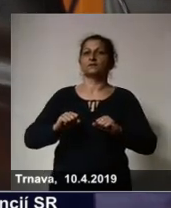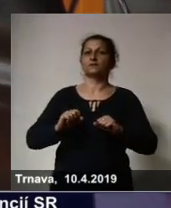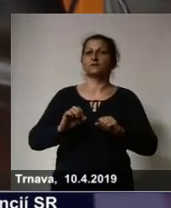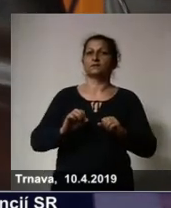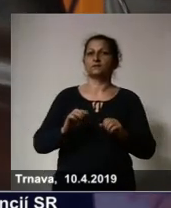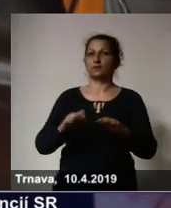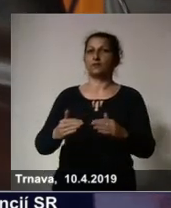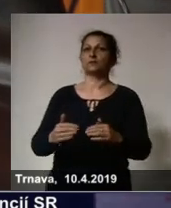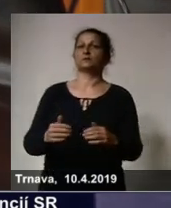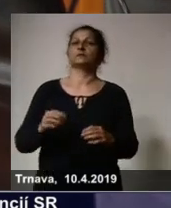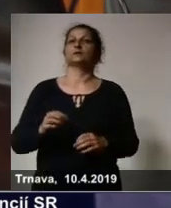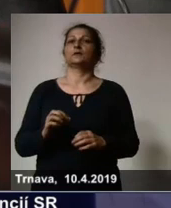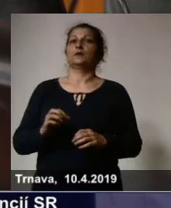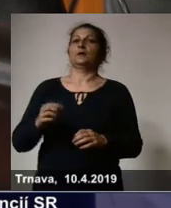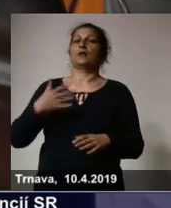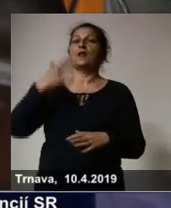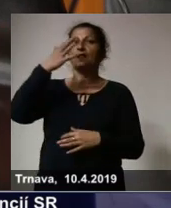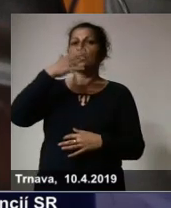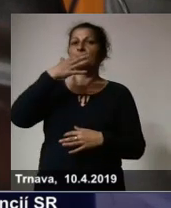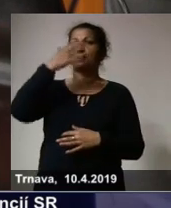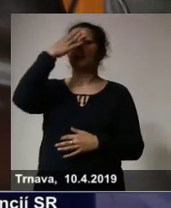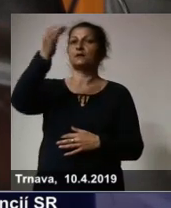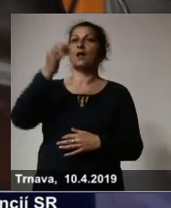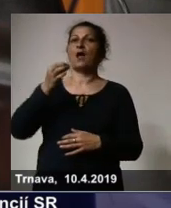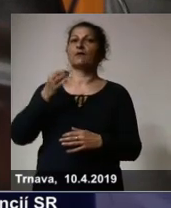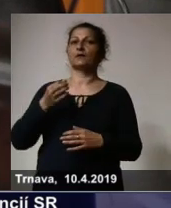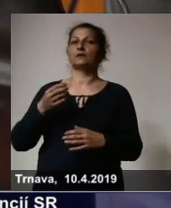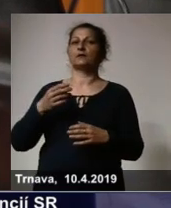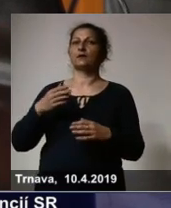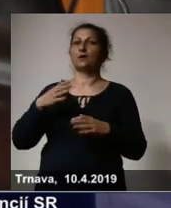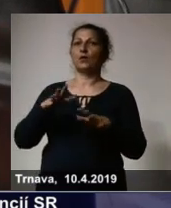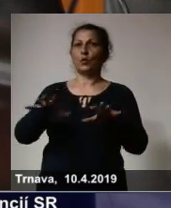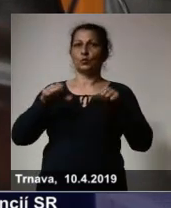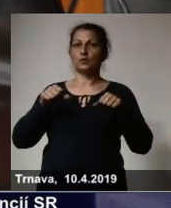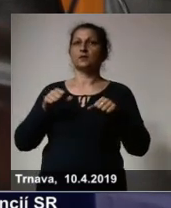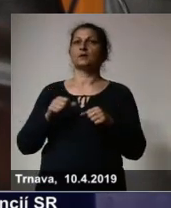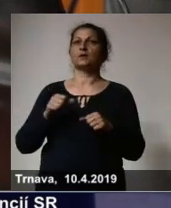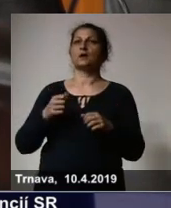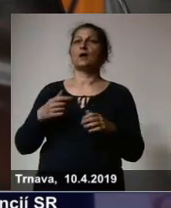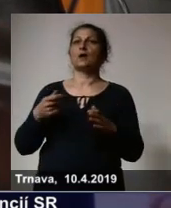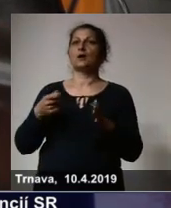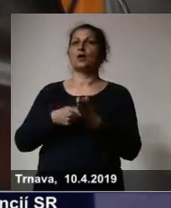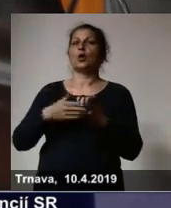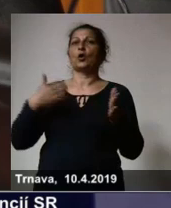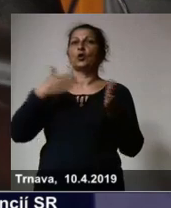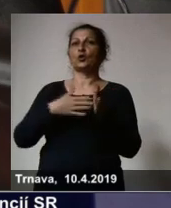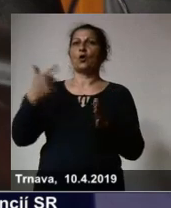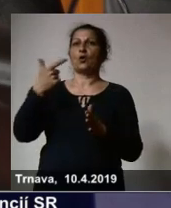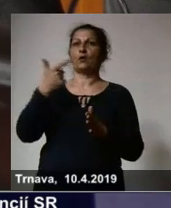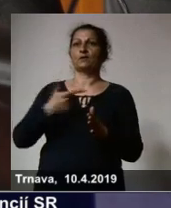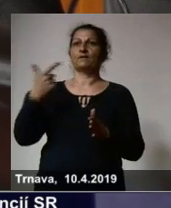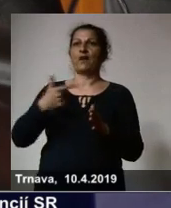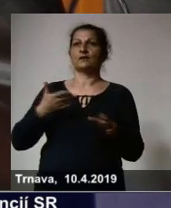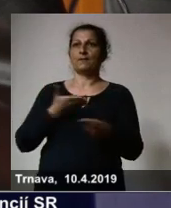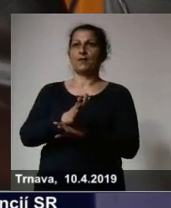v návrhu schvaľovaného uznesenia je do 20 miliónov, čiže textácia sedí. Nie je tam určená presná, ale